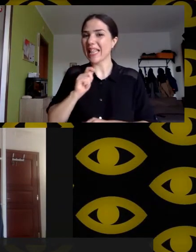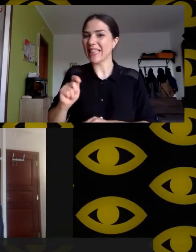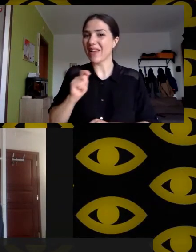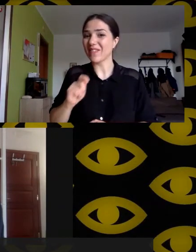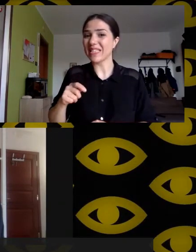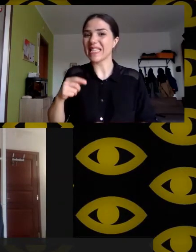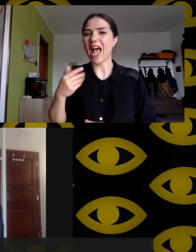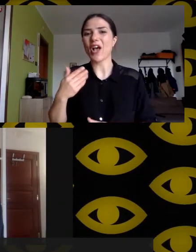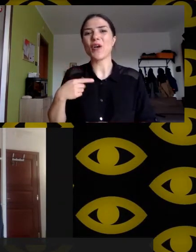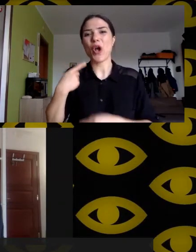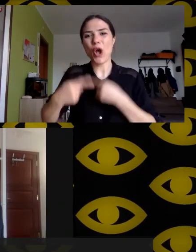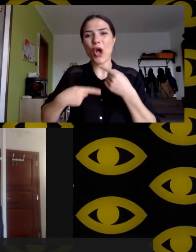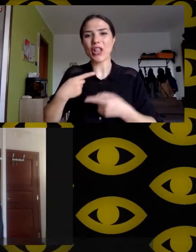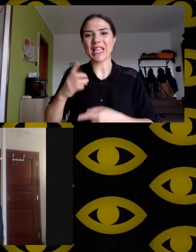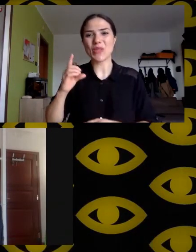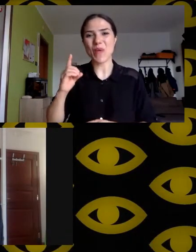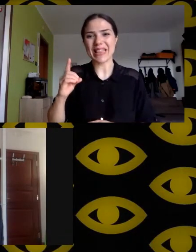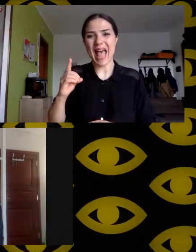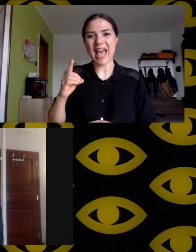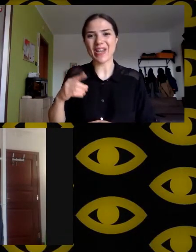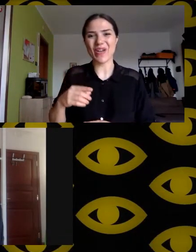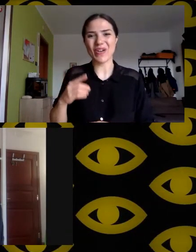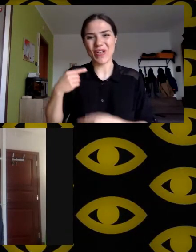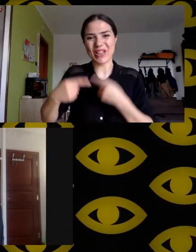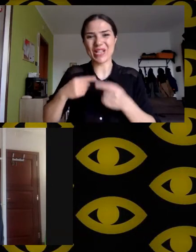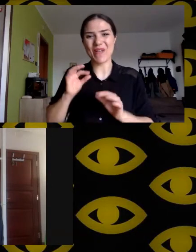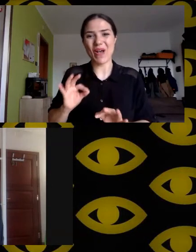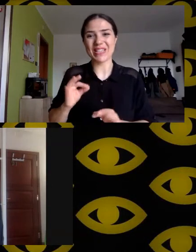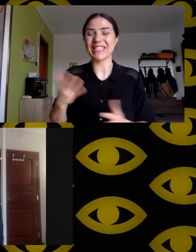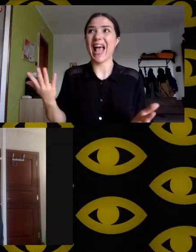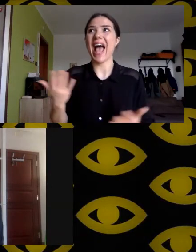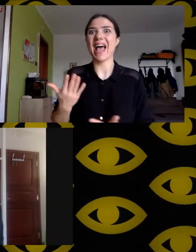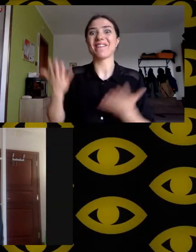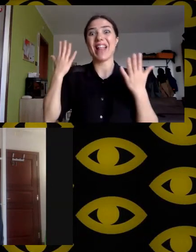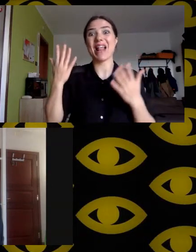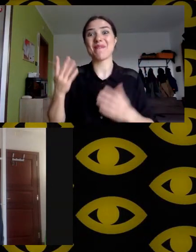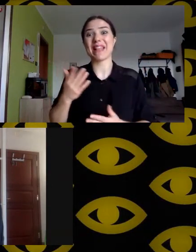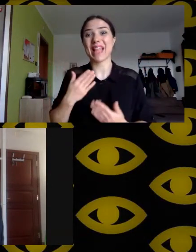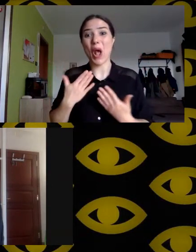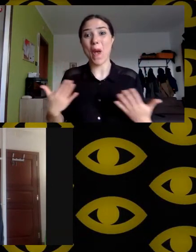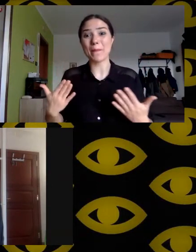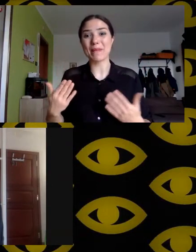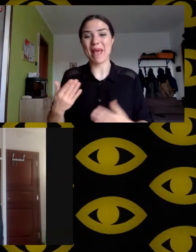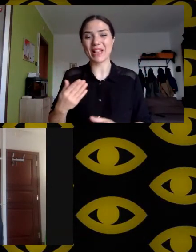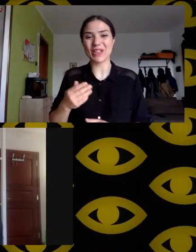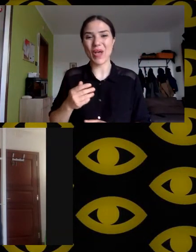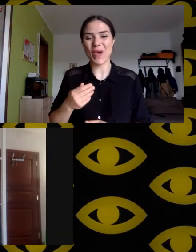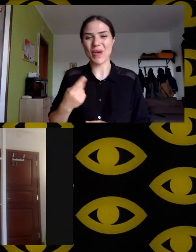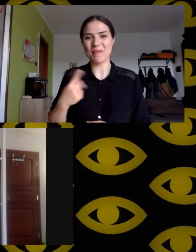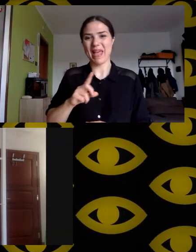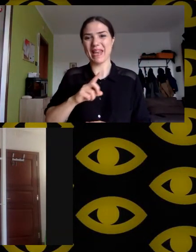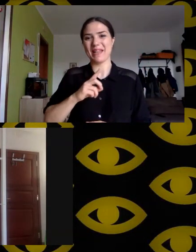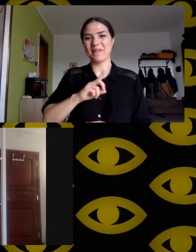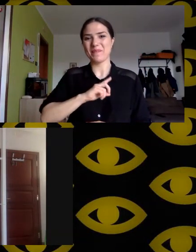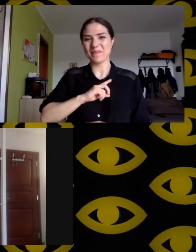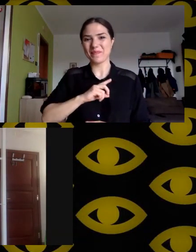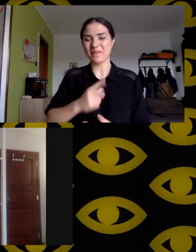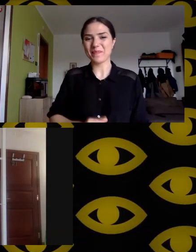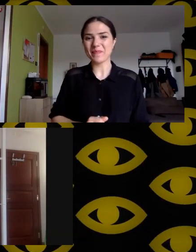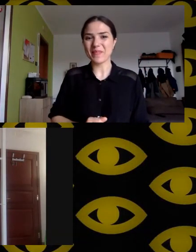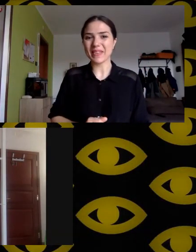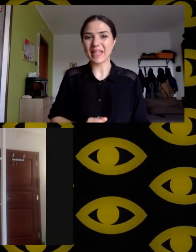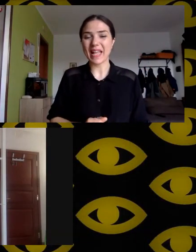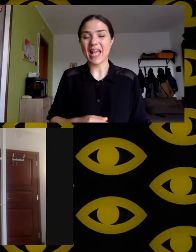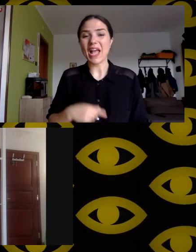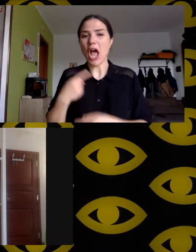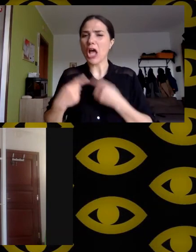così. Beh, mi prendo anch'io un complimento e con questo direi di concludere. Continuano i commenti sulla bellissima